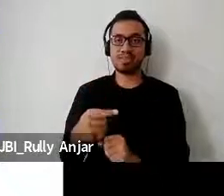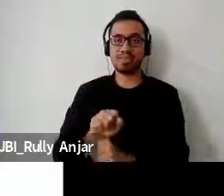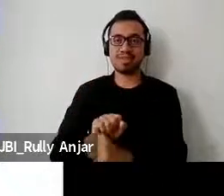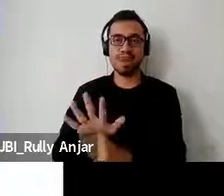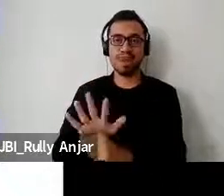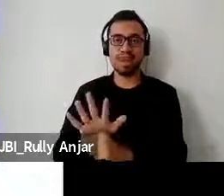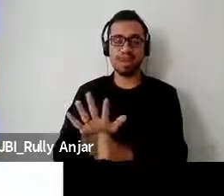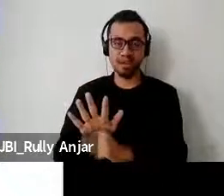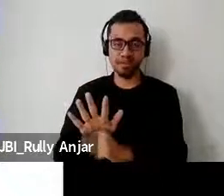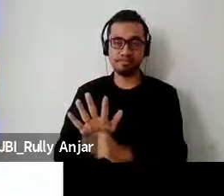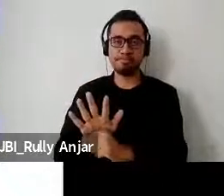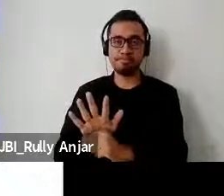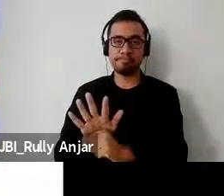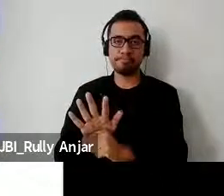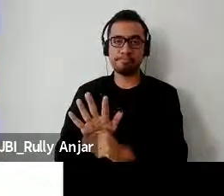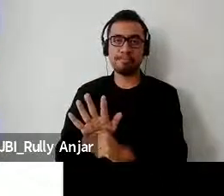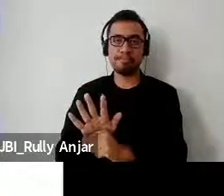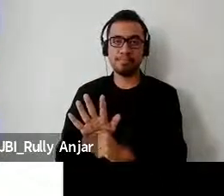gugus tugas percepatan penanganan COVID-19 itu,